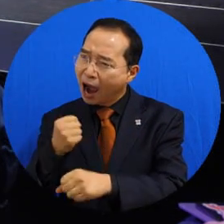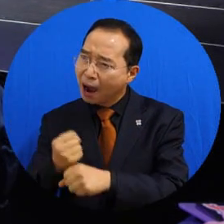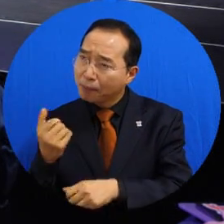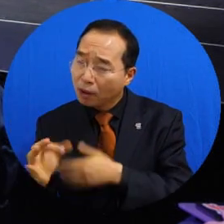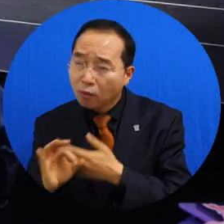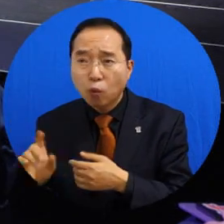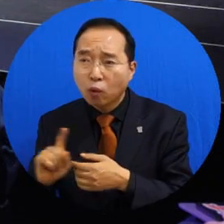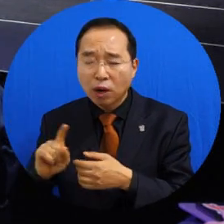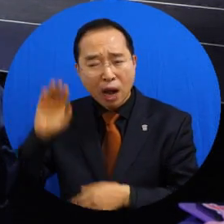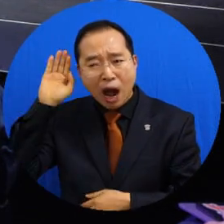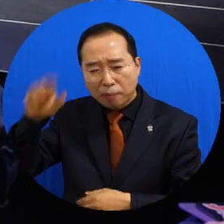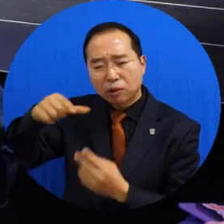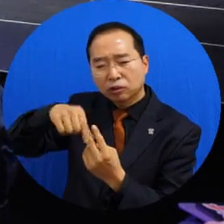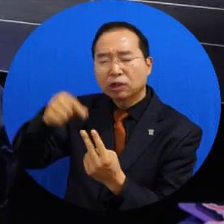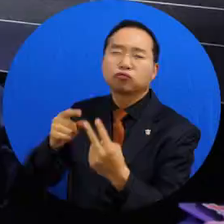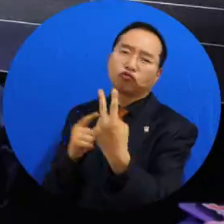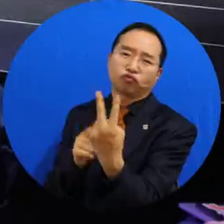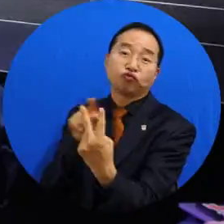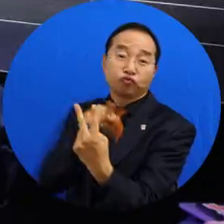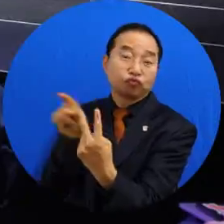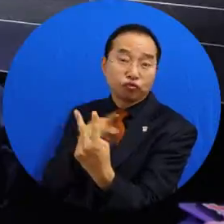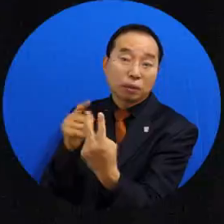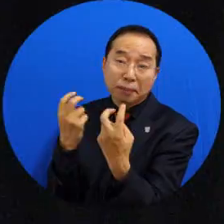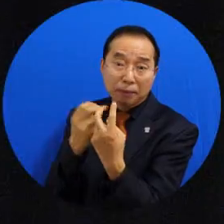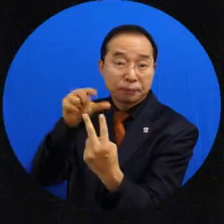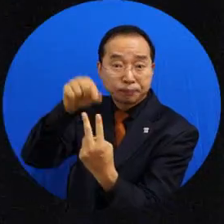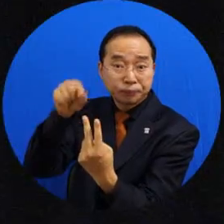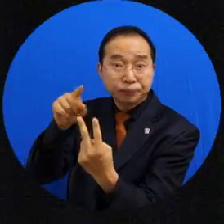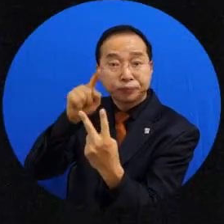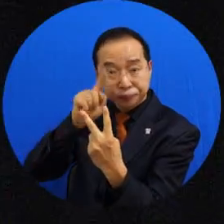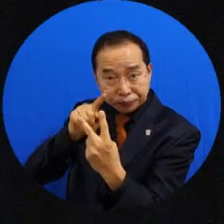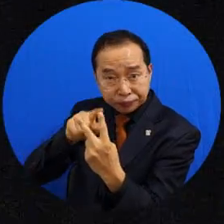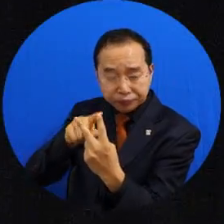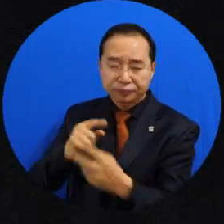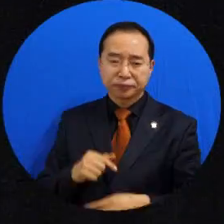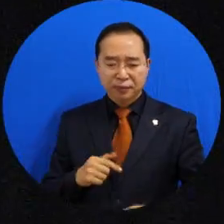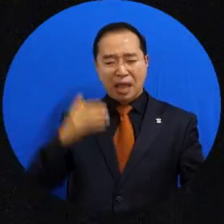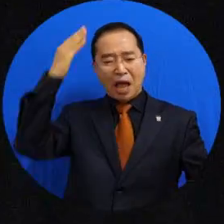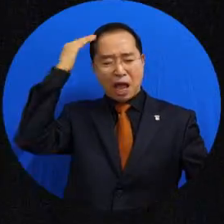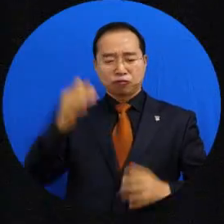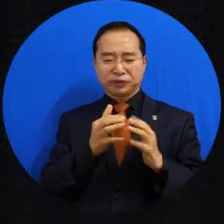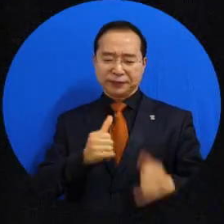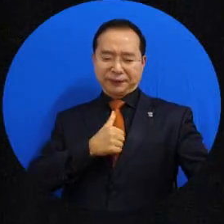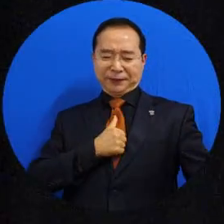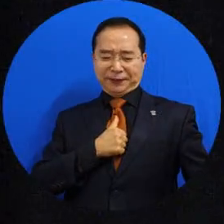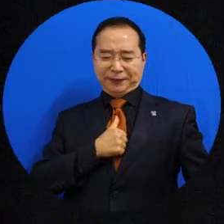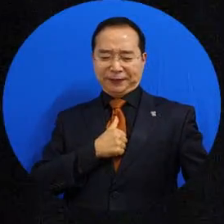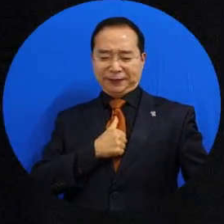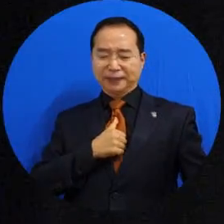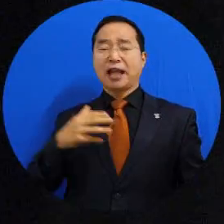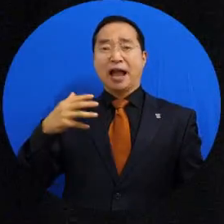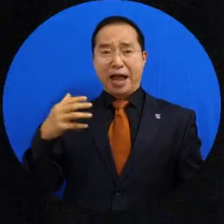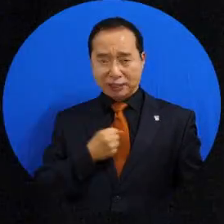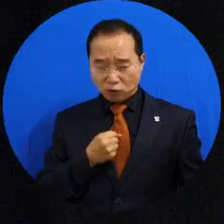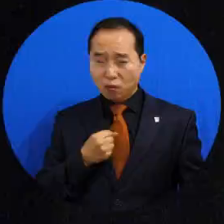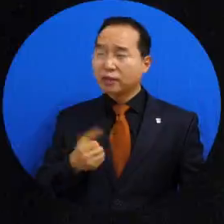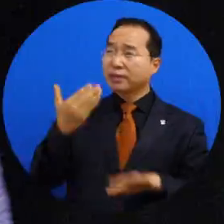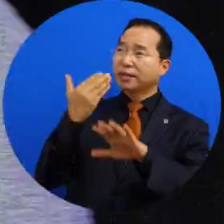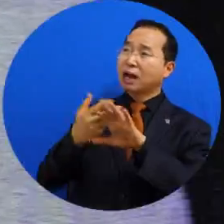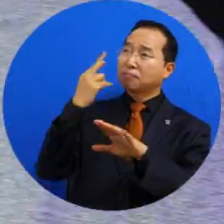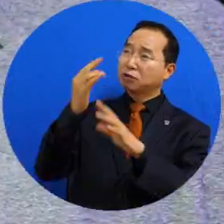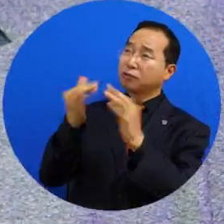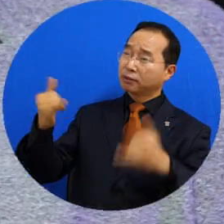개의 선택권이 주어지겠다. 첫 번째, 내가 한국인의 정체성을 자랑스럽게 생각하고